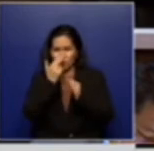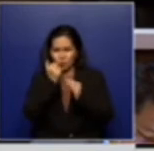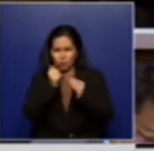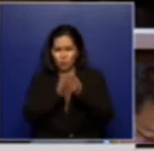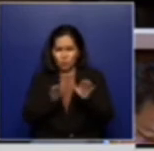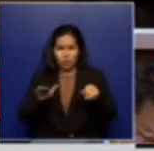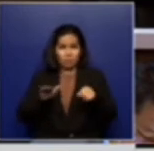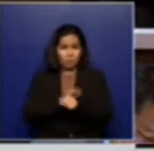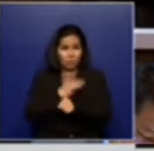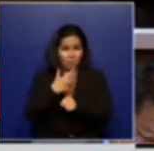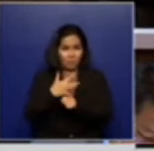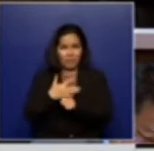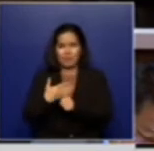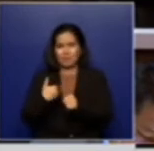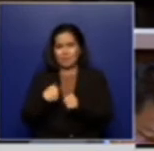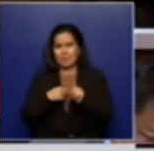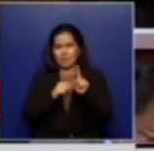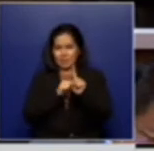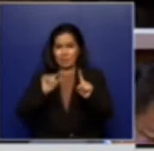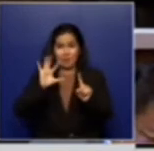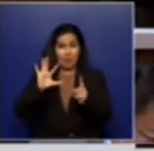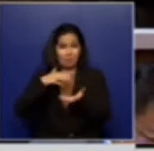ถ้าท่านสถานที่เคารพงบประมาณที่นอกจากจะจัดให้น้อยแล้วก็ยังจัดสรรแบบมีความบกพร่องบกพร่อง5